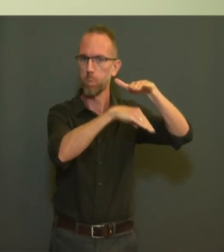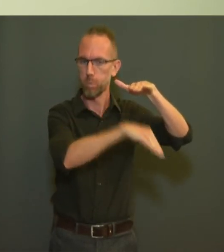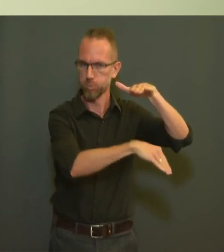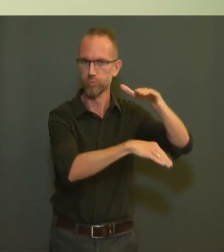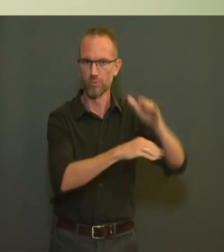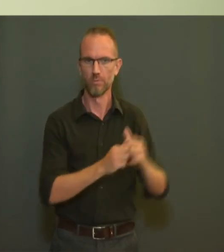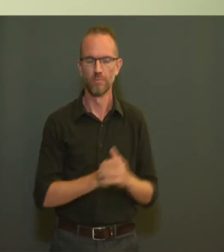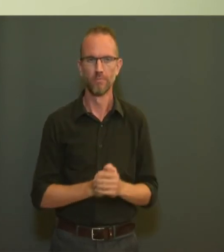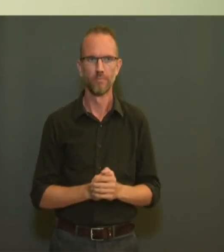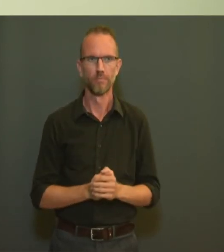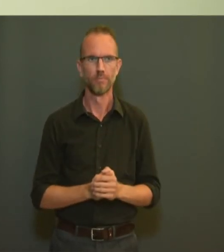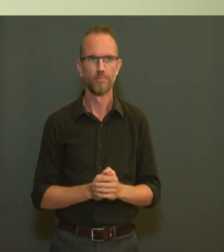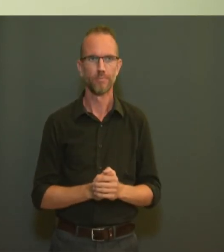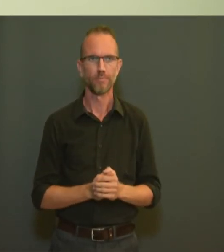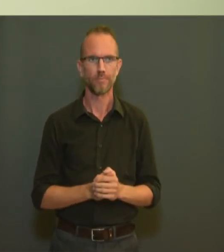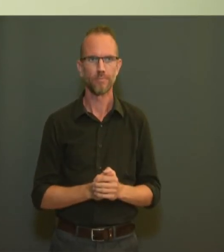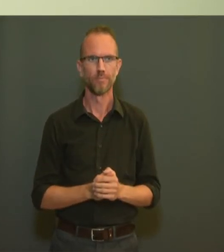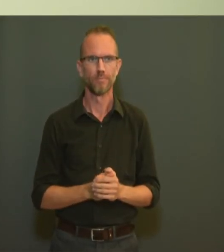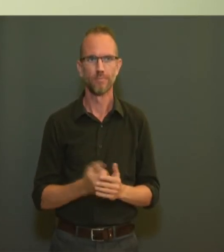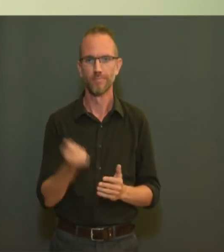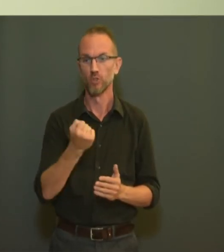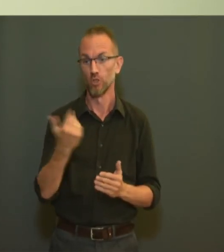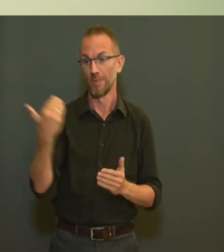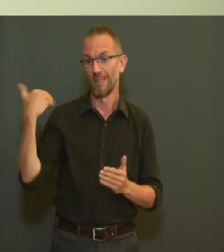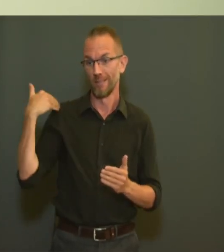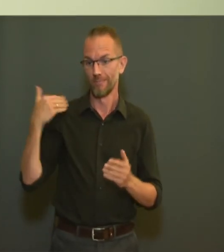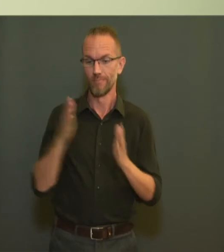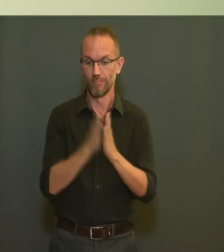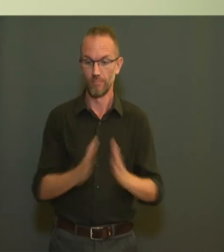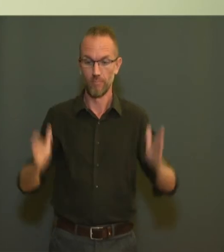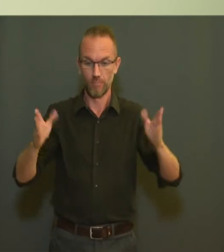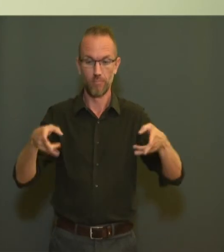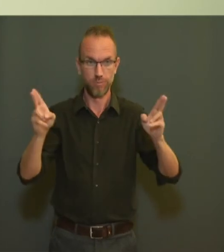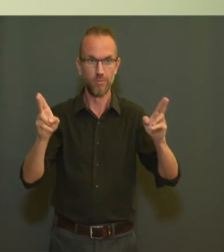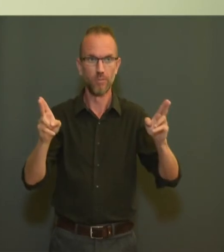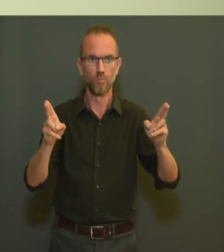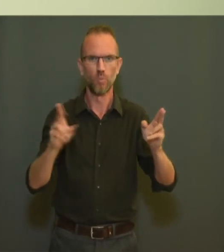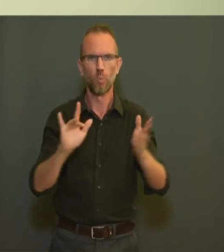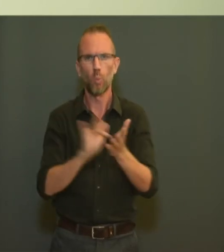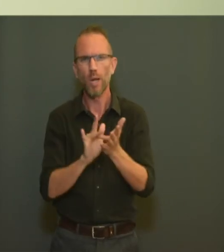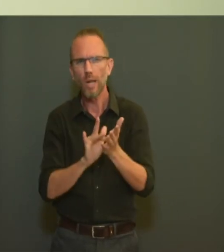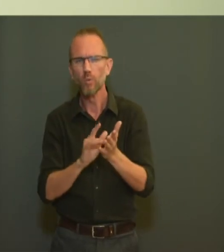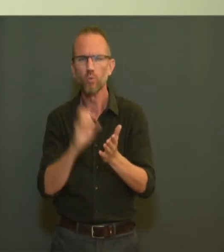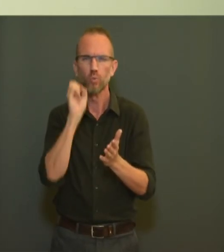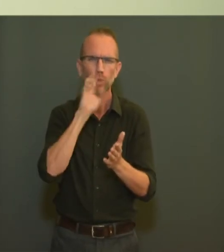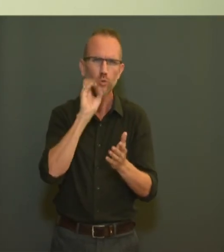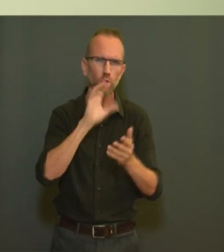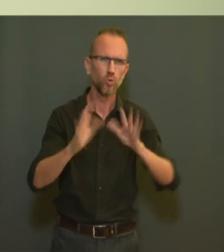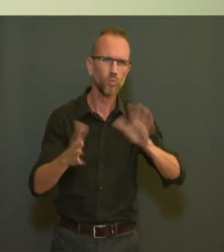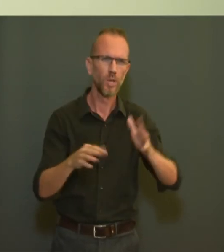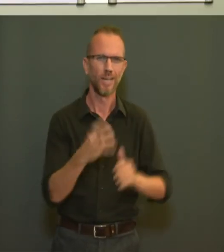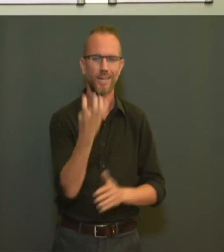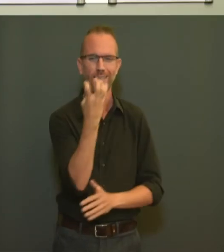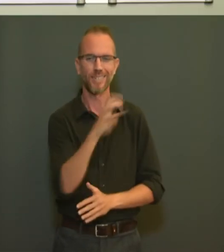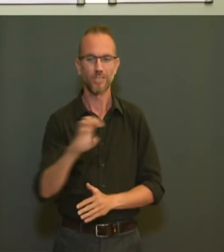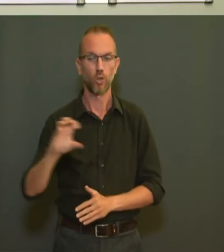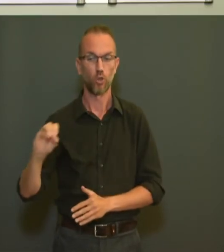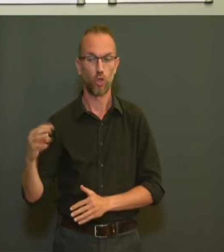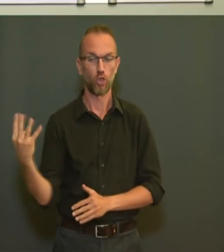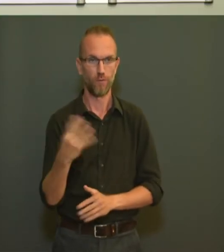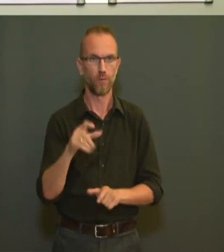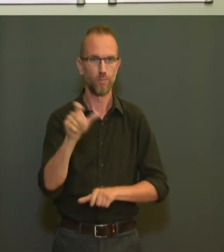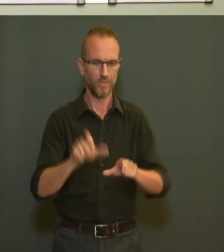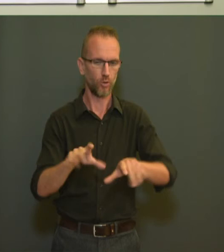que sur les 7 derniers jours, en moyenne, on a eu 439 nouveaux cas par